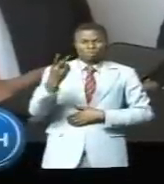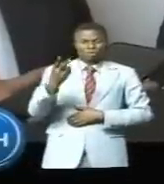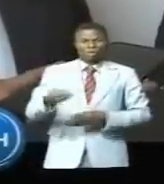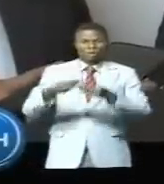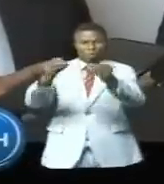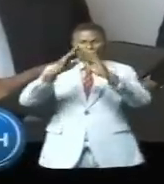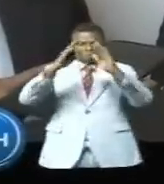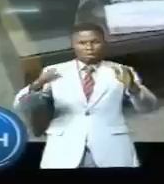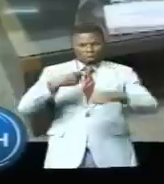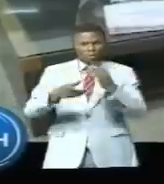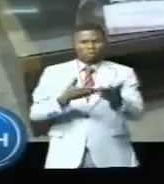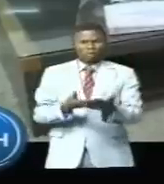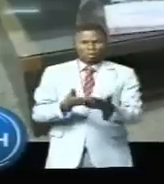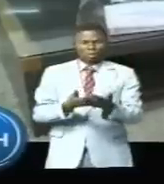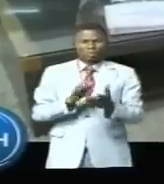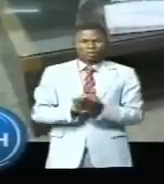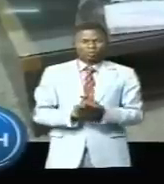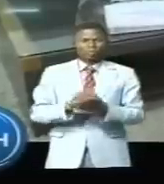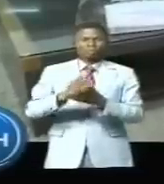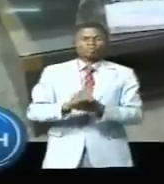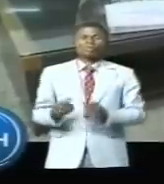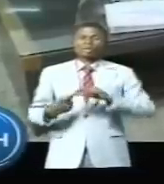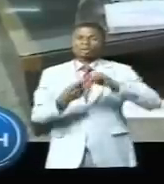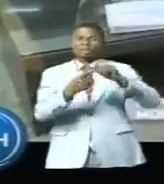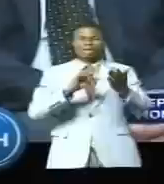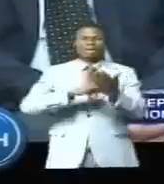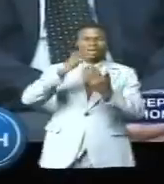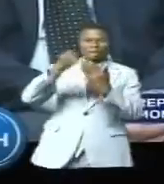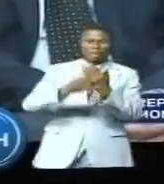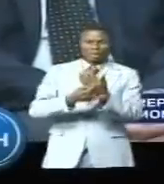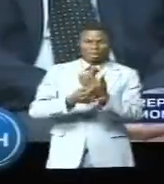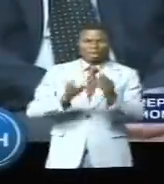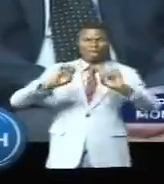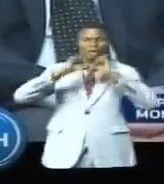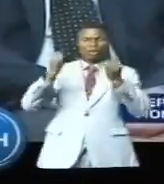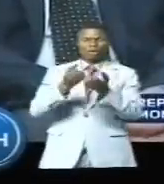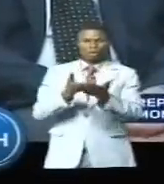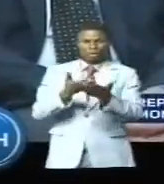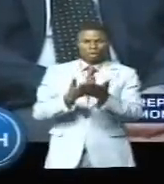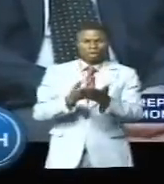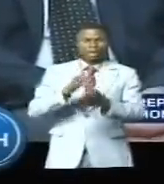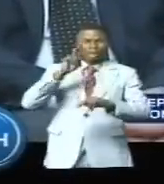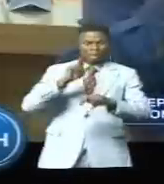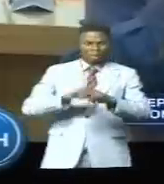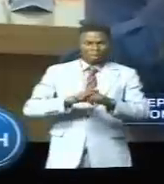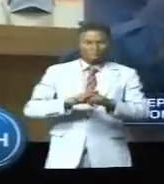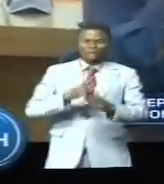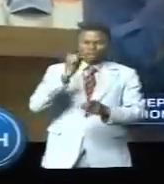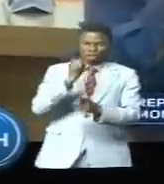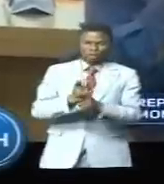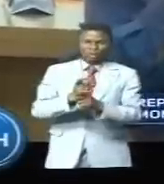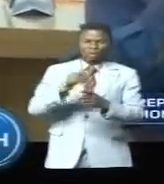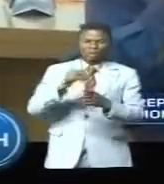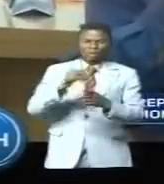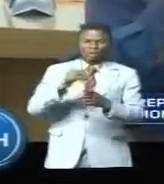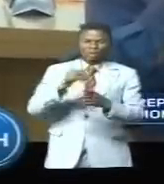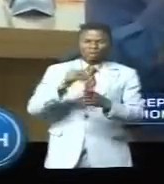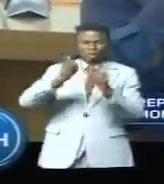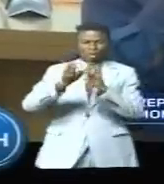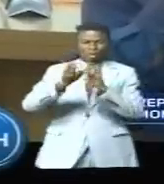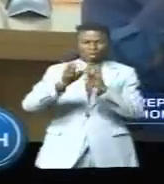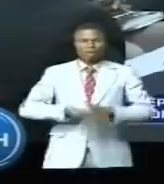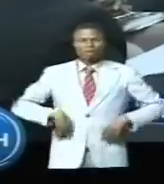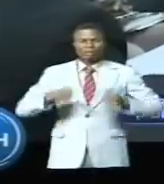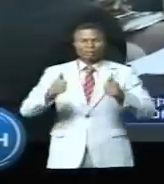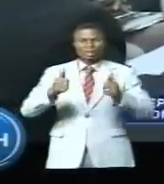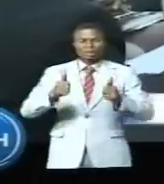qui pourront commencer. Merci. La particularité du projet de cette entreprise réside exclusivement dans l'amélioration des